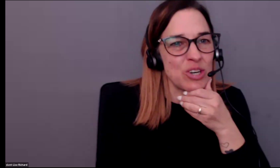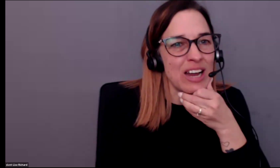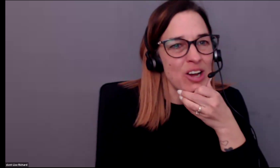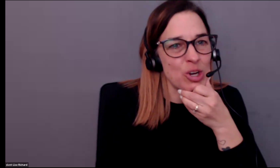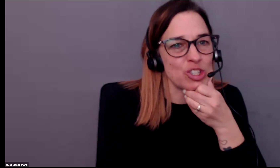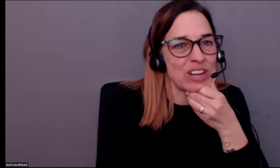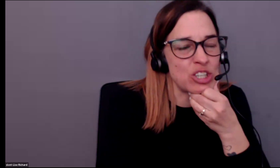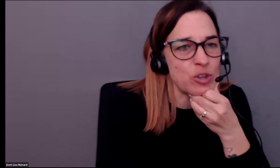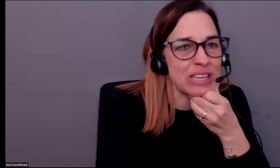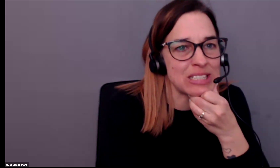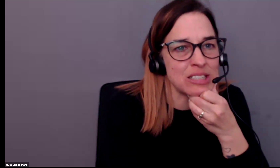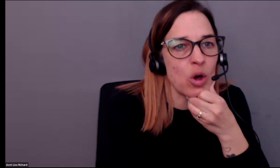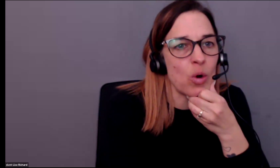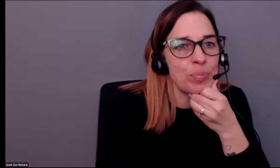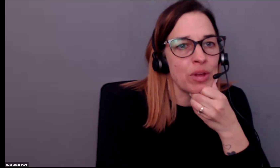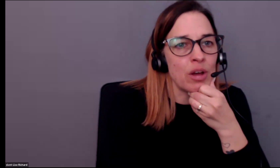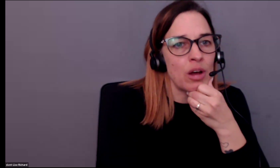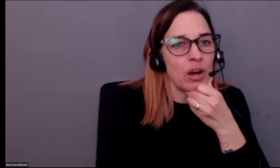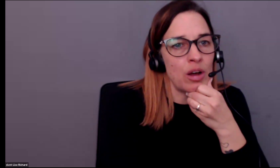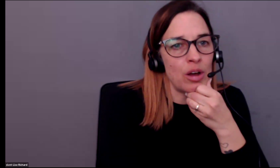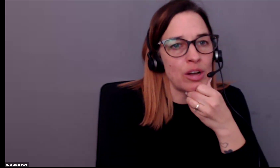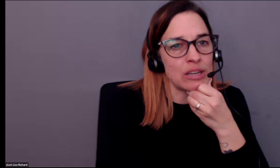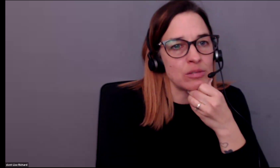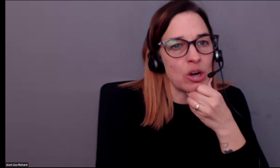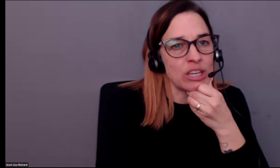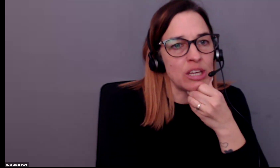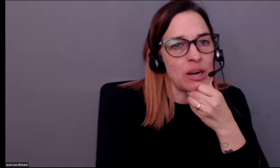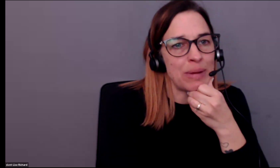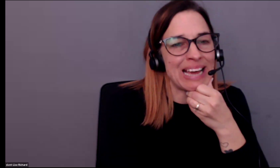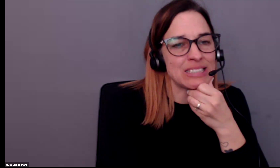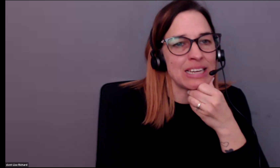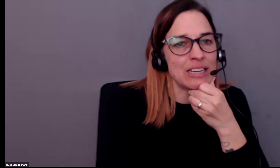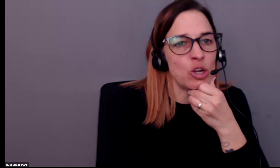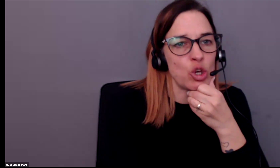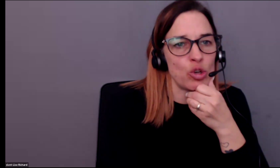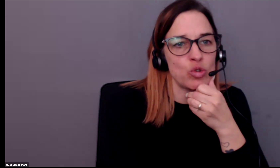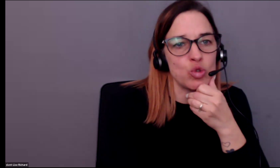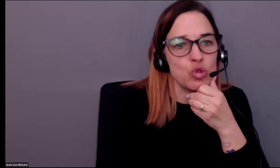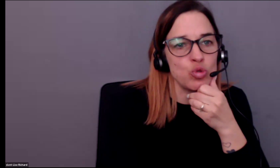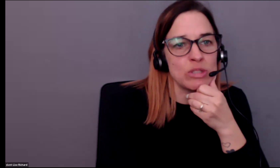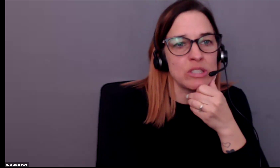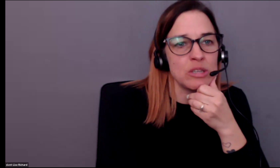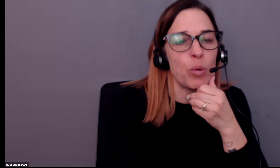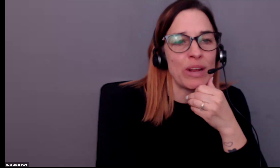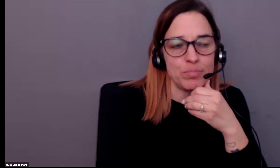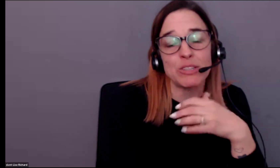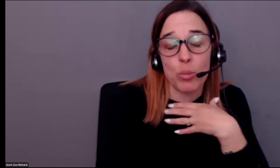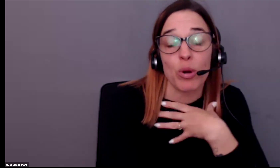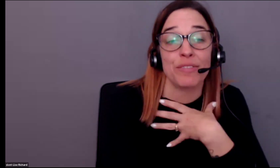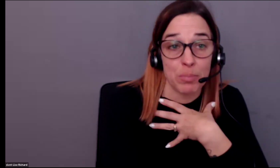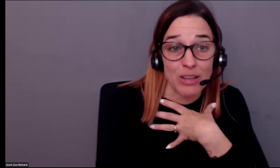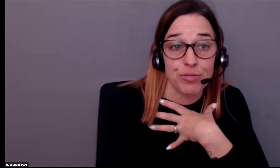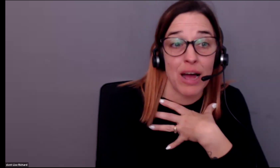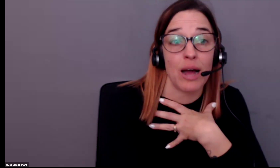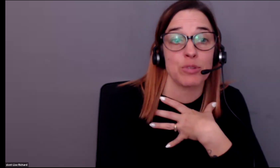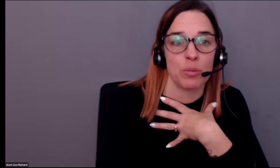Oui, c'est ça. Alors, j'avais une question. OK, quel magasin là, que tu dis pour en tout cas